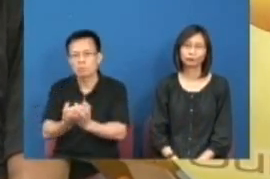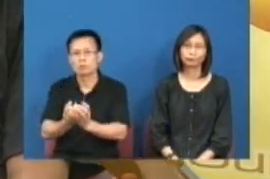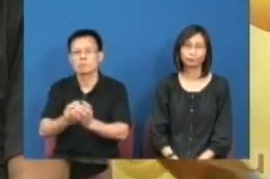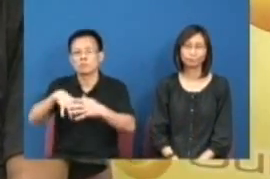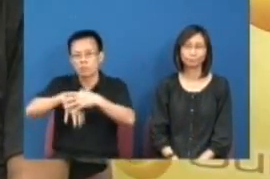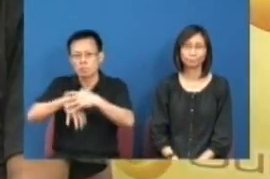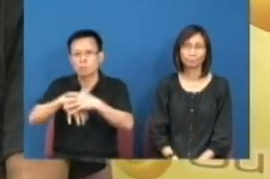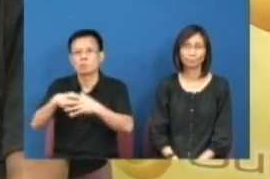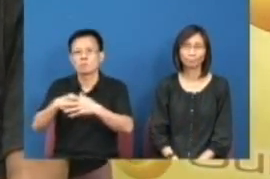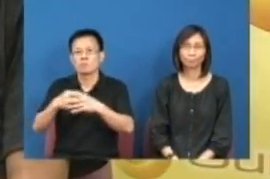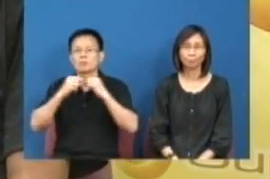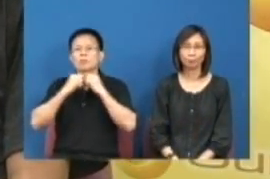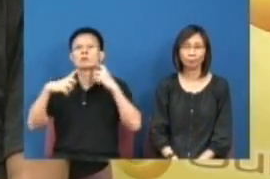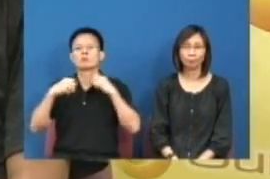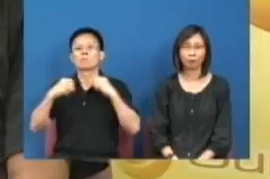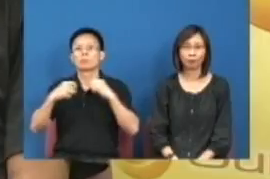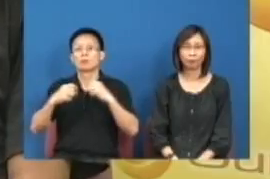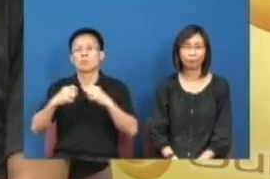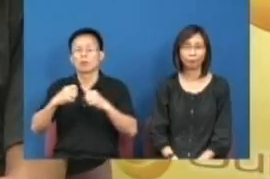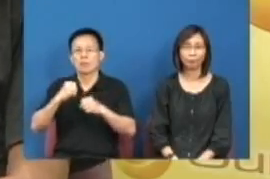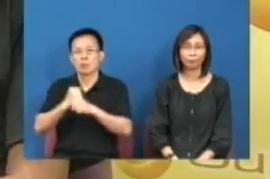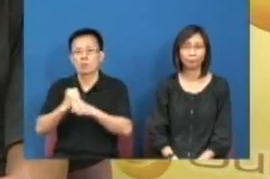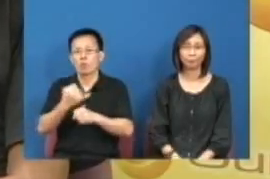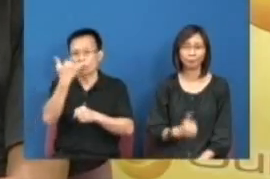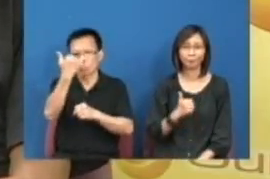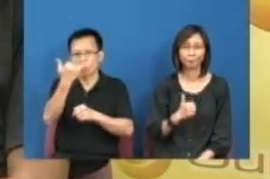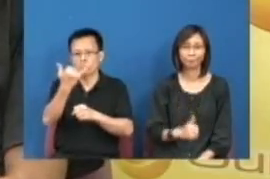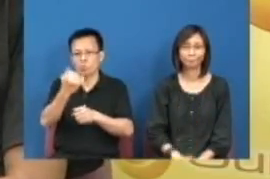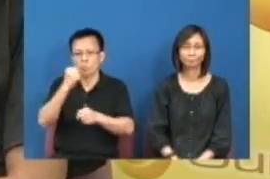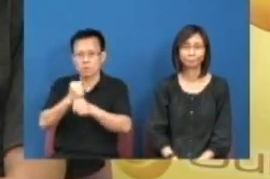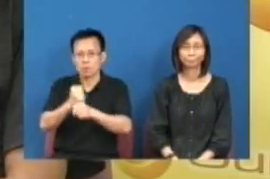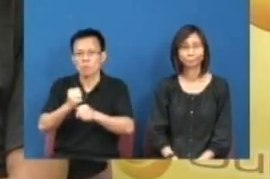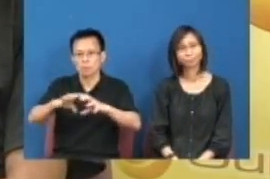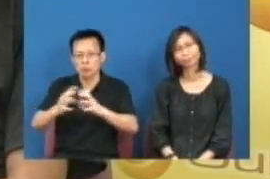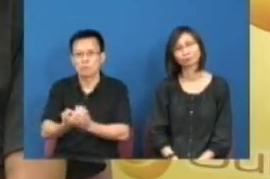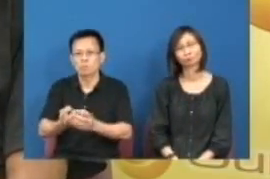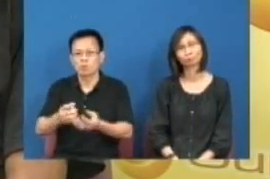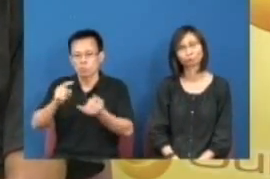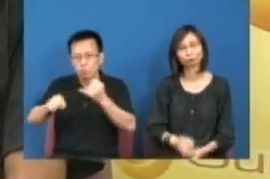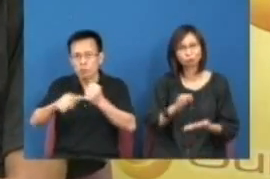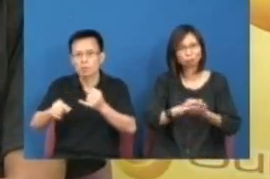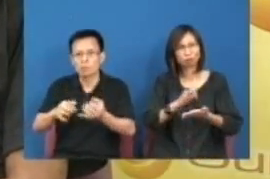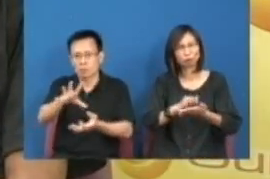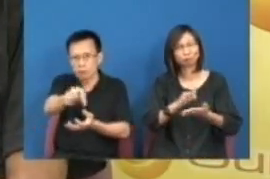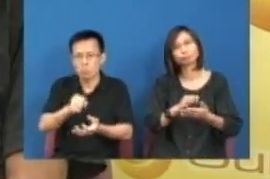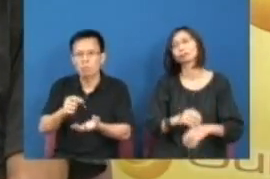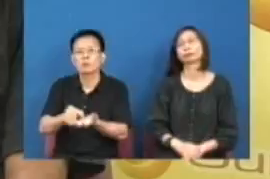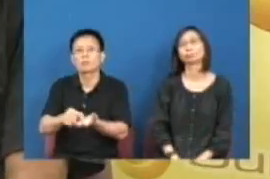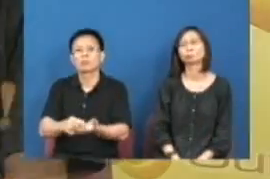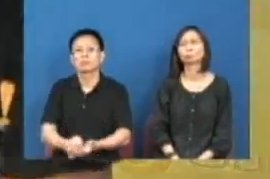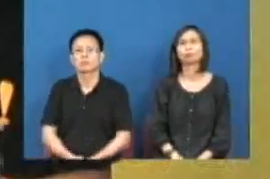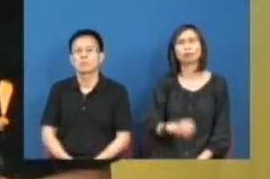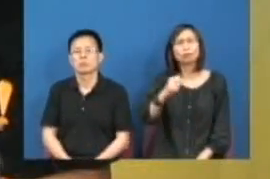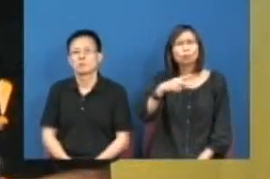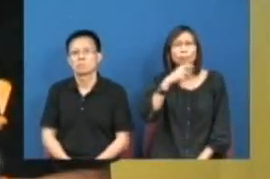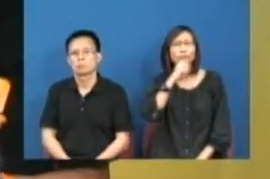曾蔭權話搞六大冚家產業咁，你邊度有啫？全部講嚟講去就係最後屘都係攞地啫嘛， 攞地啊嘛，地產啊嘛，甚至我哋話其